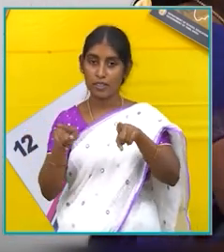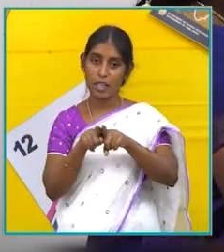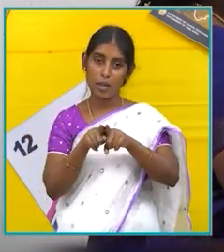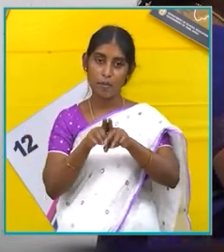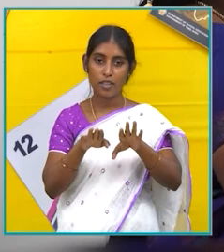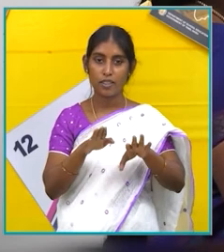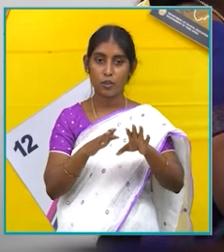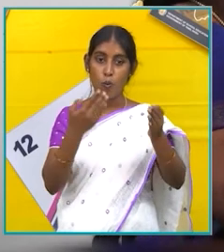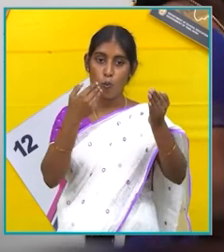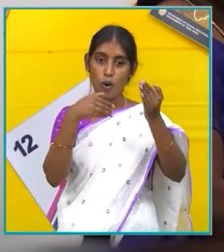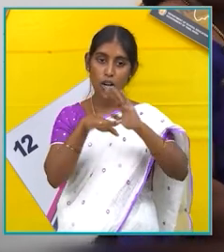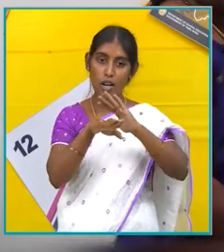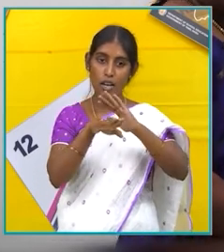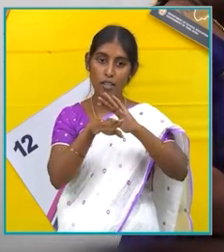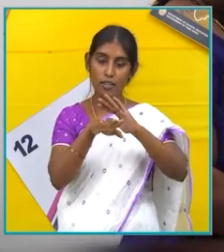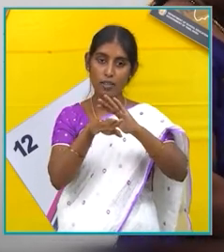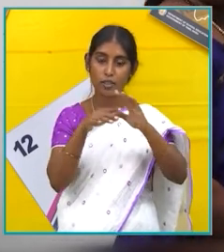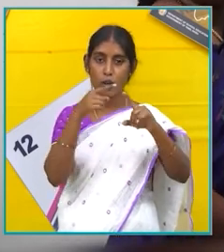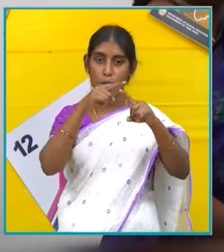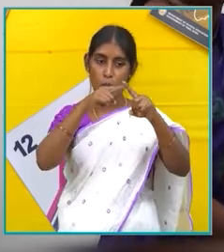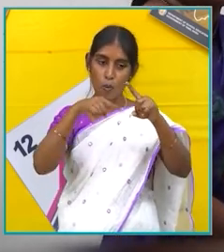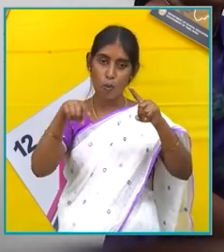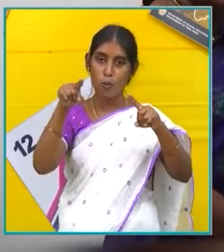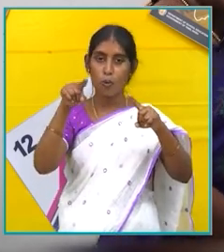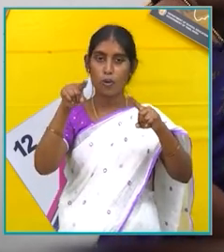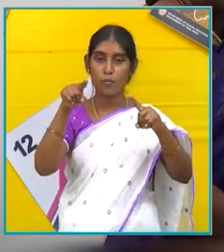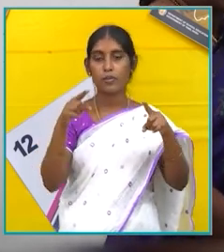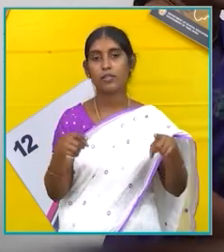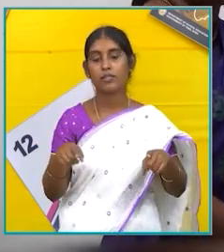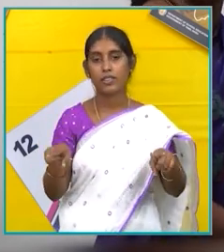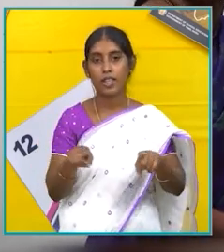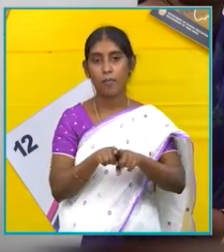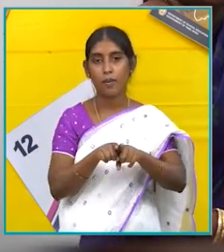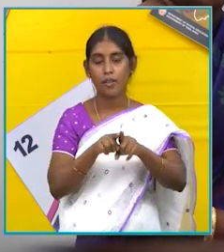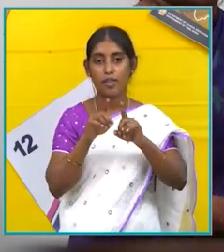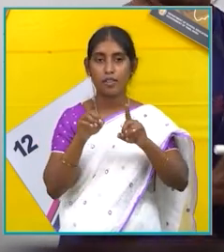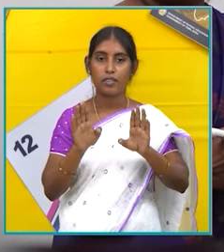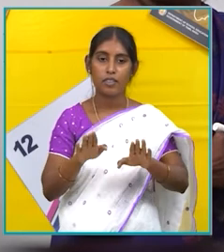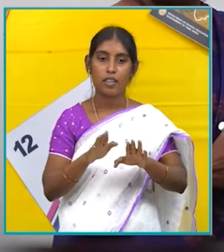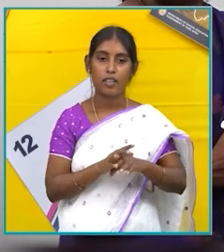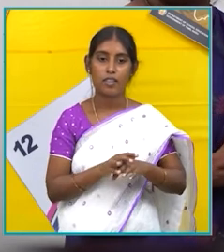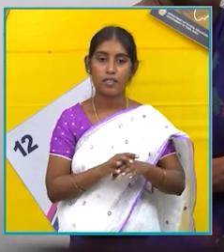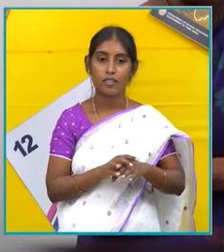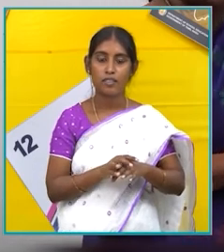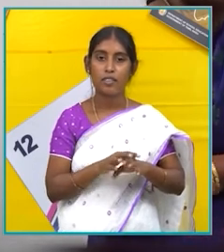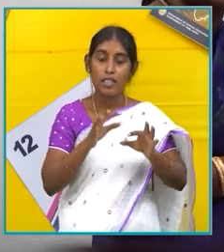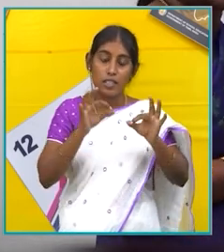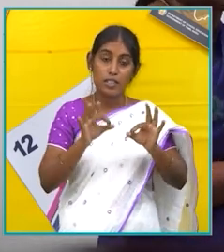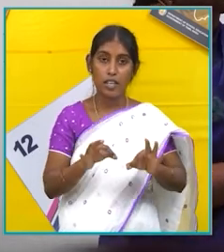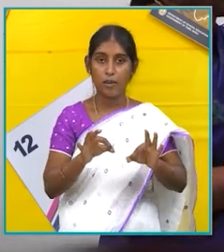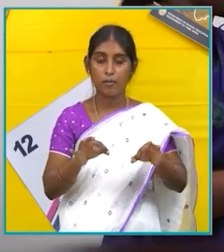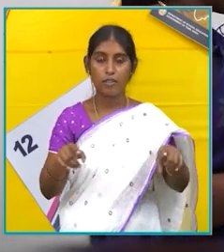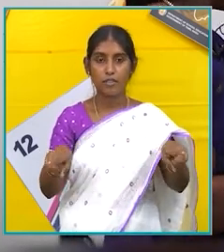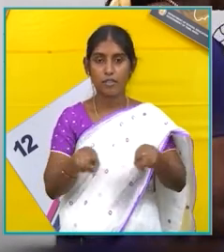மற்றொரு முக்கோணத்தின் இரண்டு பக்கங்களும் அதை உள்ளடக்கிய கோணத்திற்கு சமமாக இருந்தால் அவை